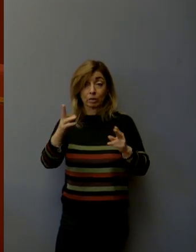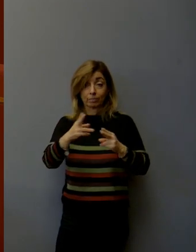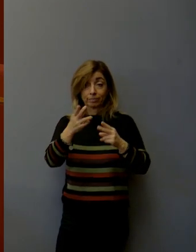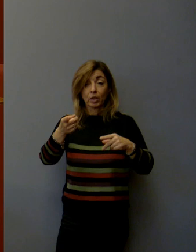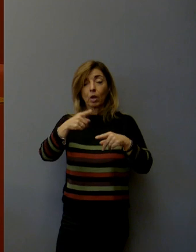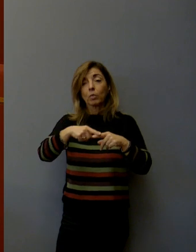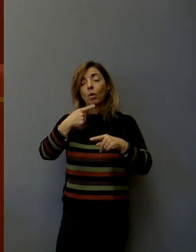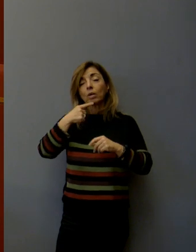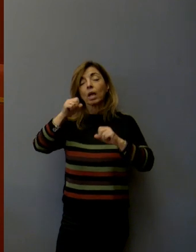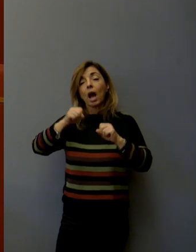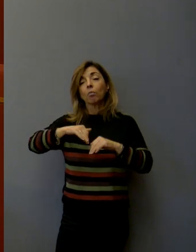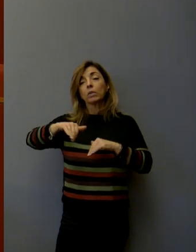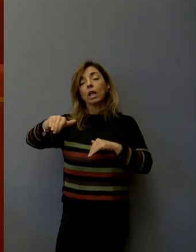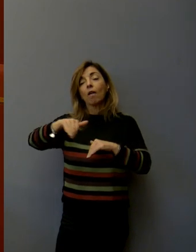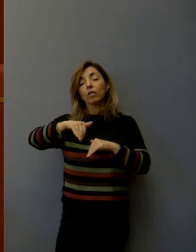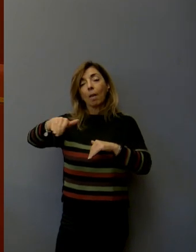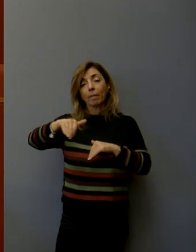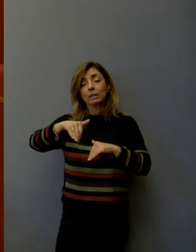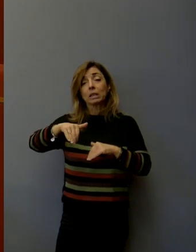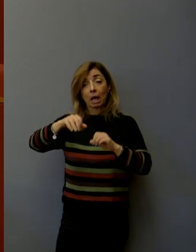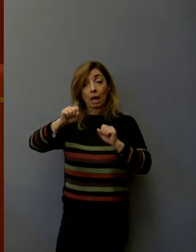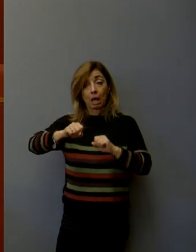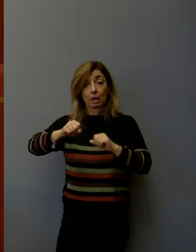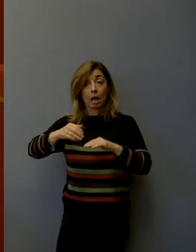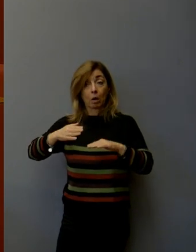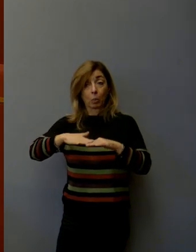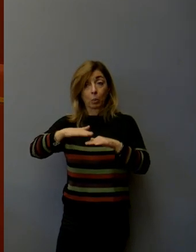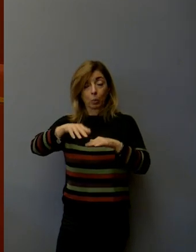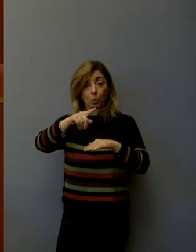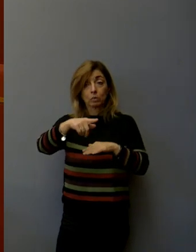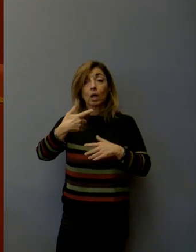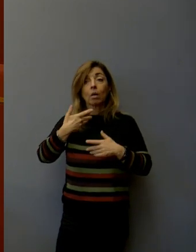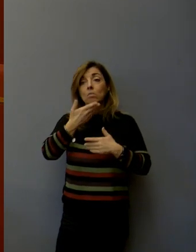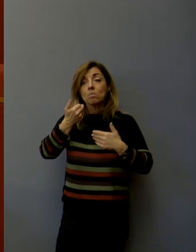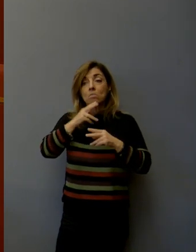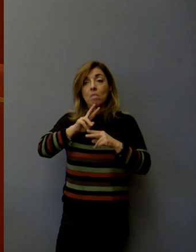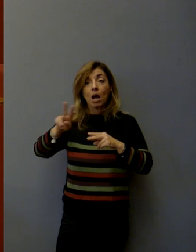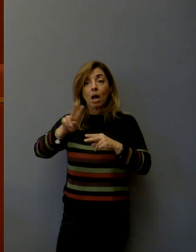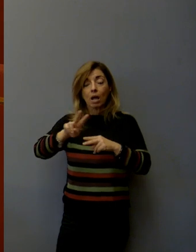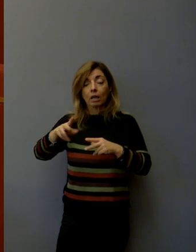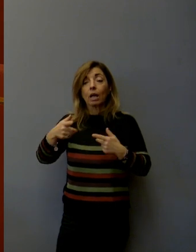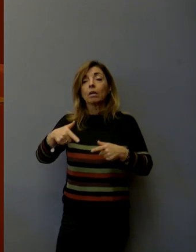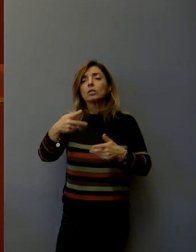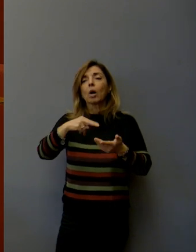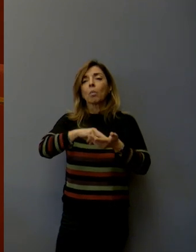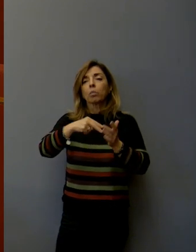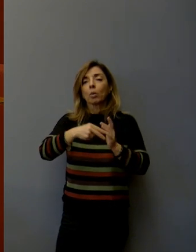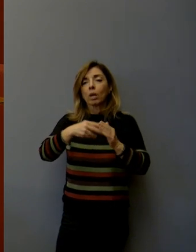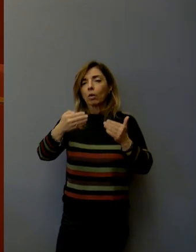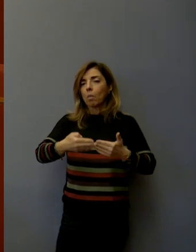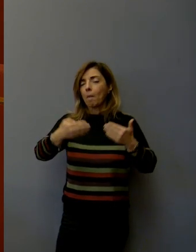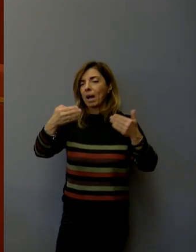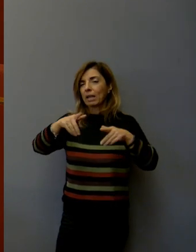a Peschiera che non è servita da mezzi pubblici Siamo di fronte alla problematica di un'autentica barriera architettonica cittadini